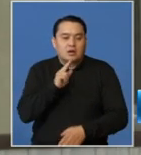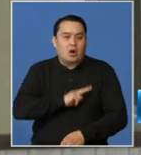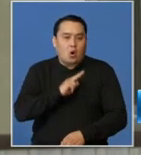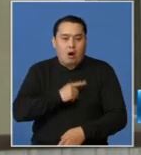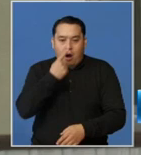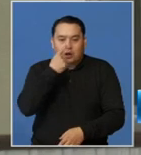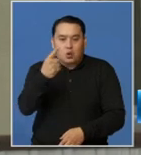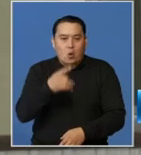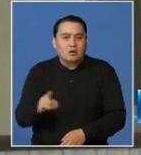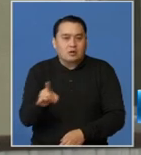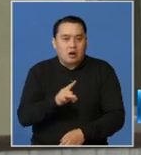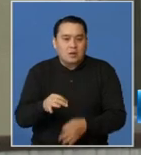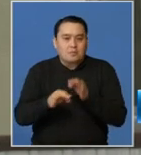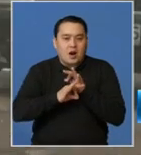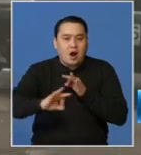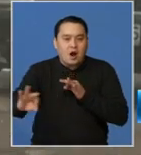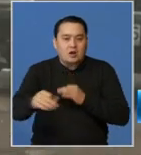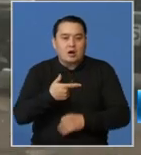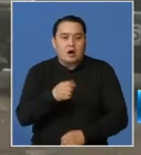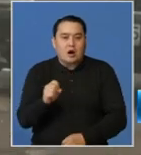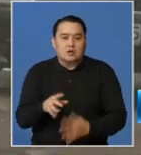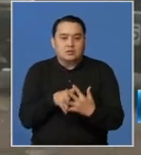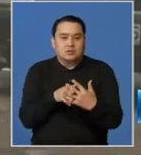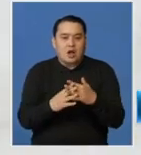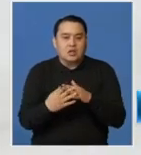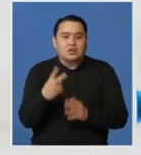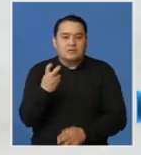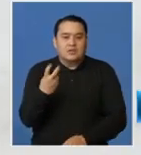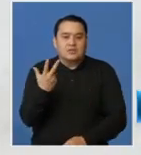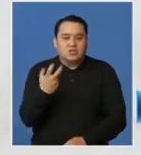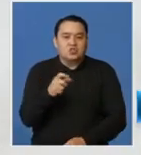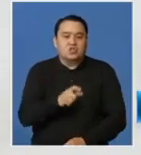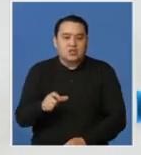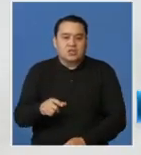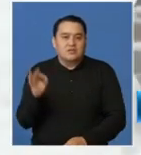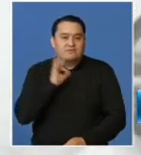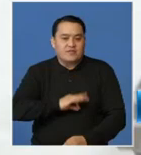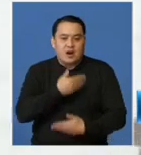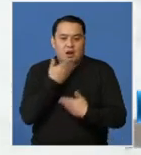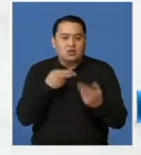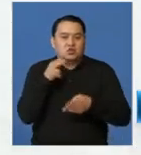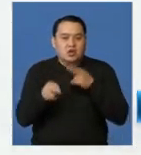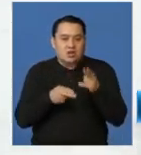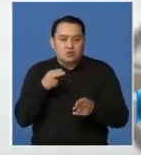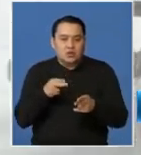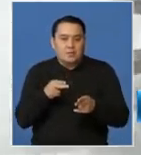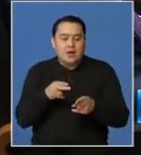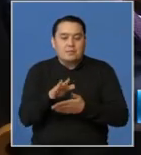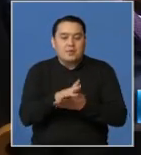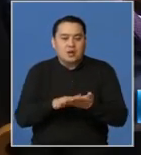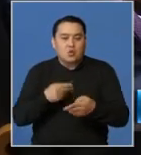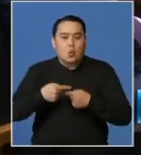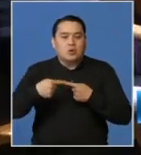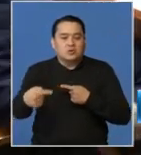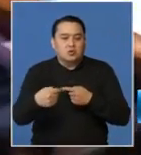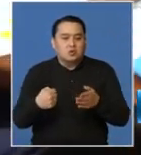работать в отдаленных районах. Протягивать газопровод для села с населением 200-300 человек невыгодно, жалуются инвесторы. Протянуть